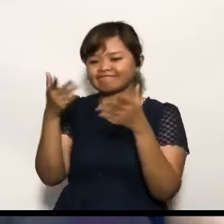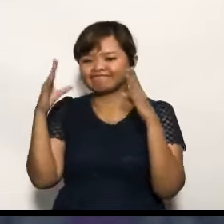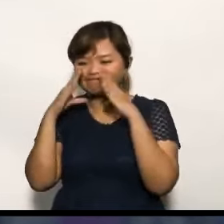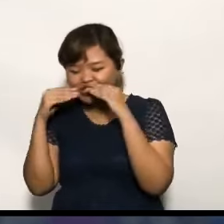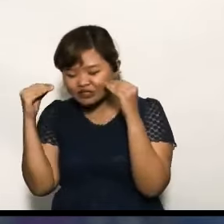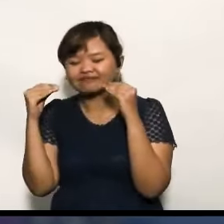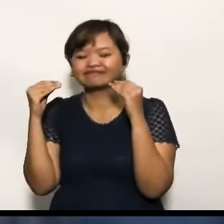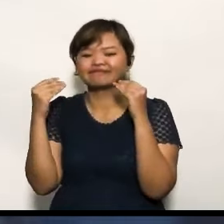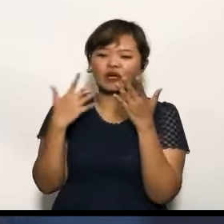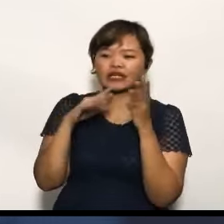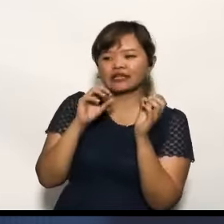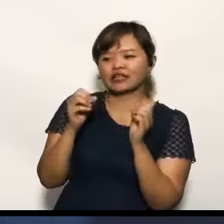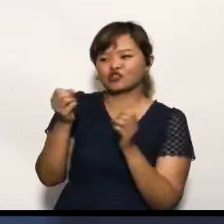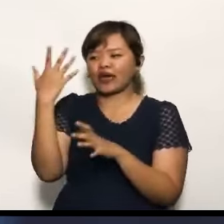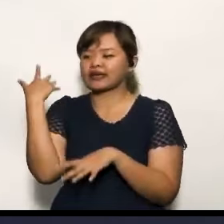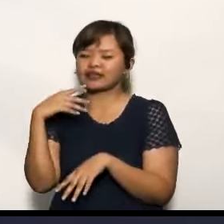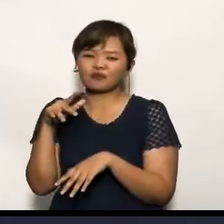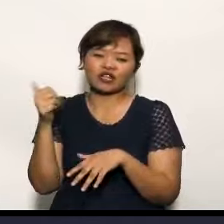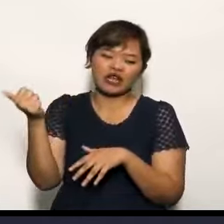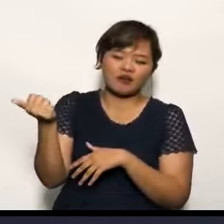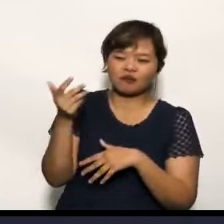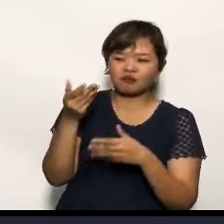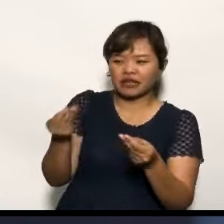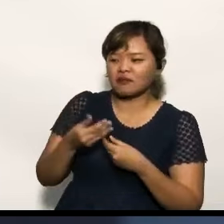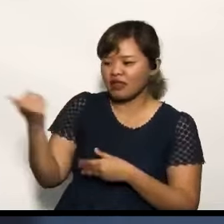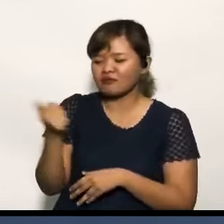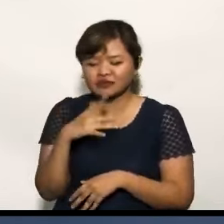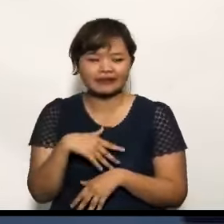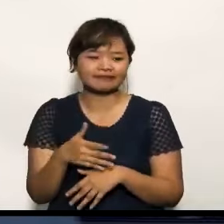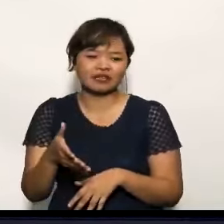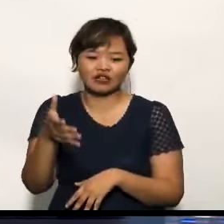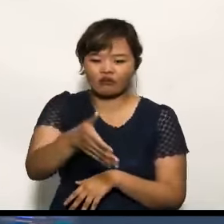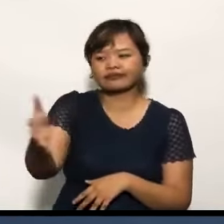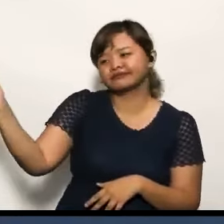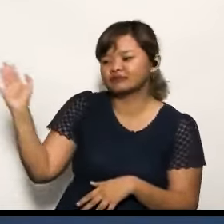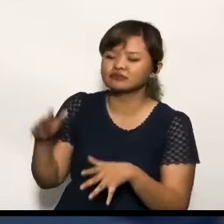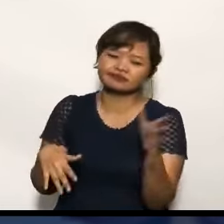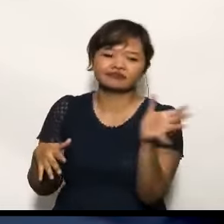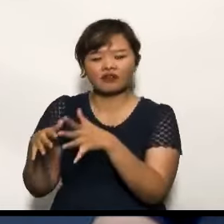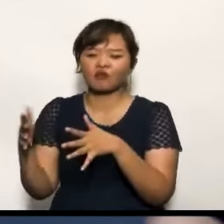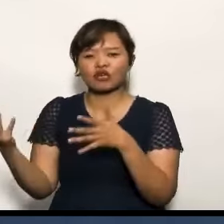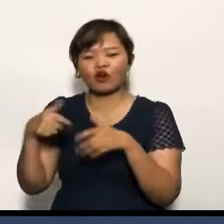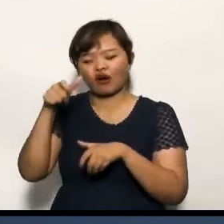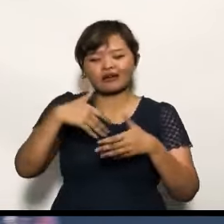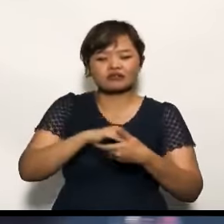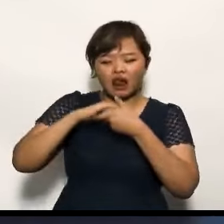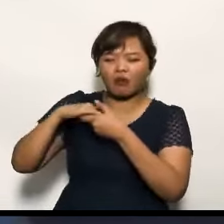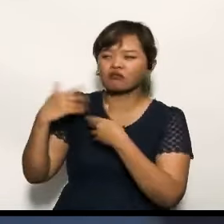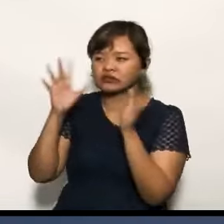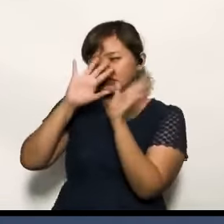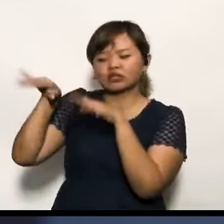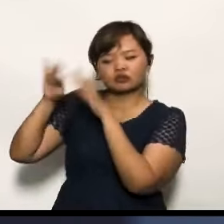smile, yang kadang ada dicuekin ya, ya asir-asir, nyalamannya terlalu cepat sampai mukanya aja gak dilihat